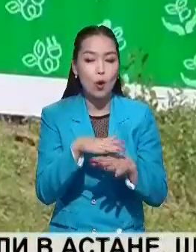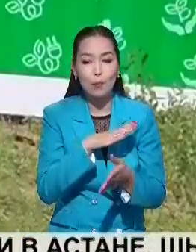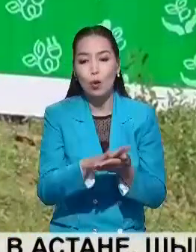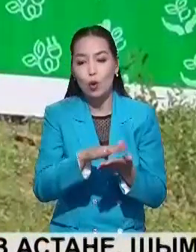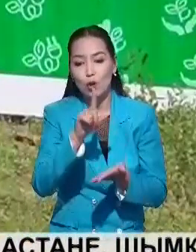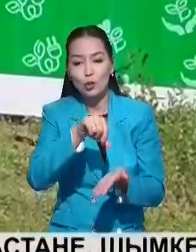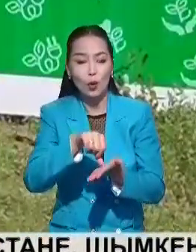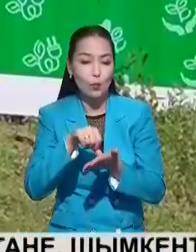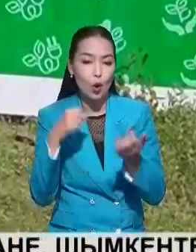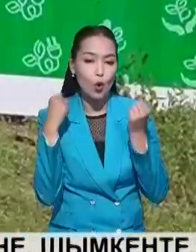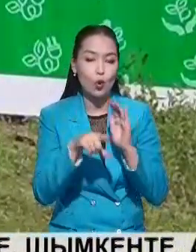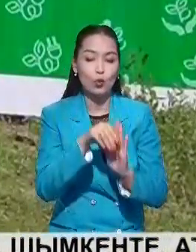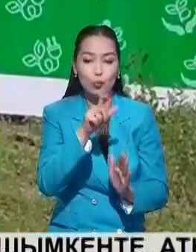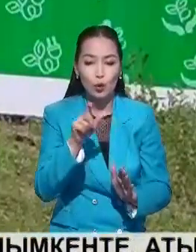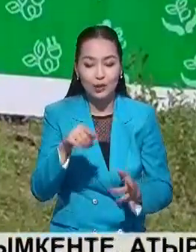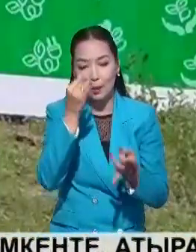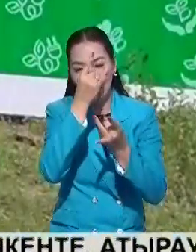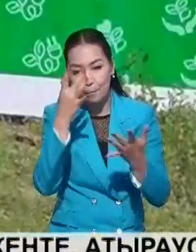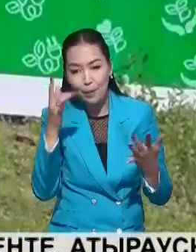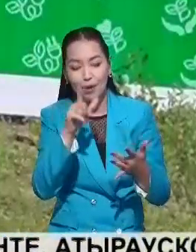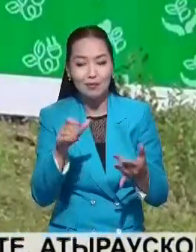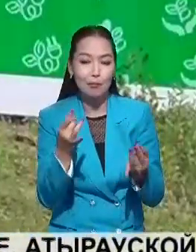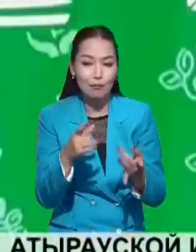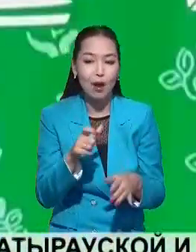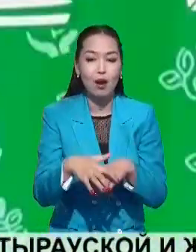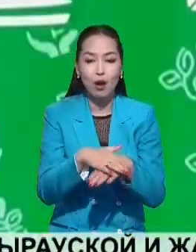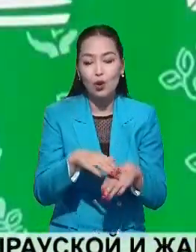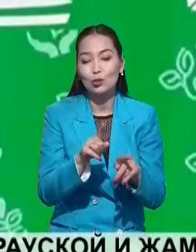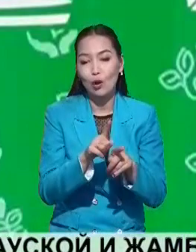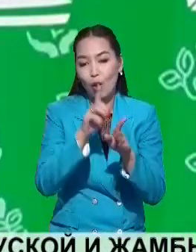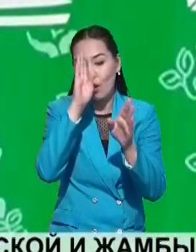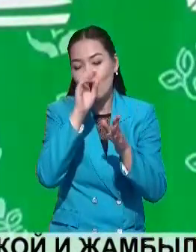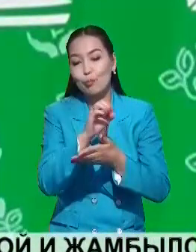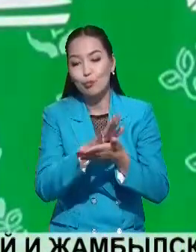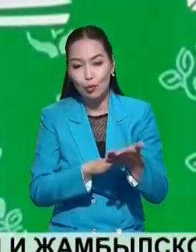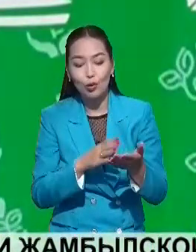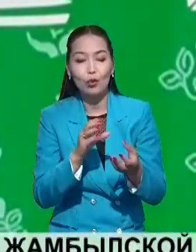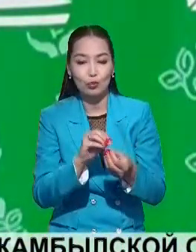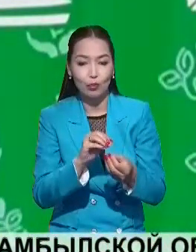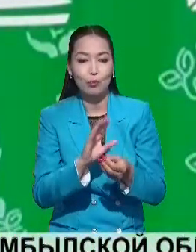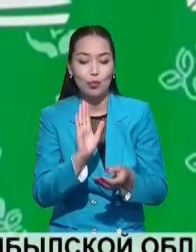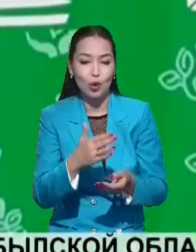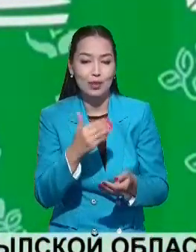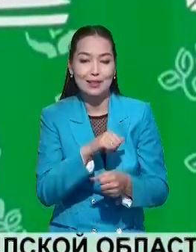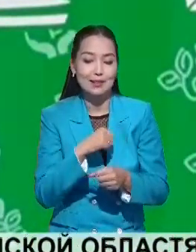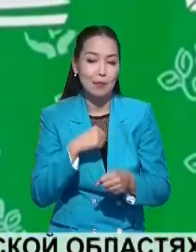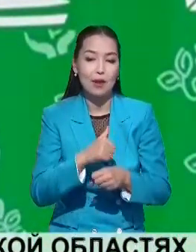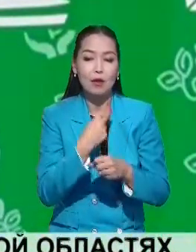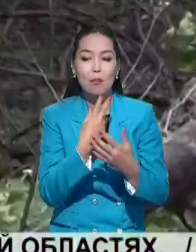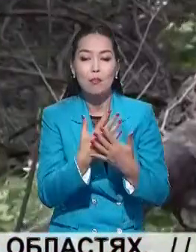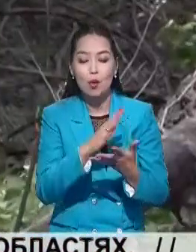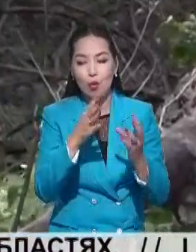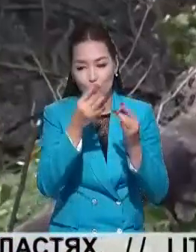участвовали спортсмены, работники культуры и простые горожане. Важные экологические работы продолжаются до осени. Чистота – это главный показатель нашей